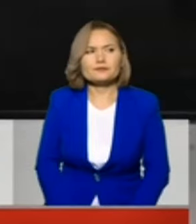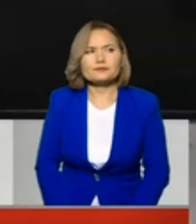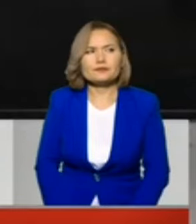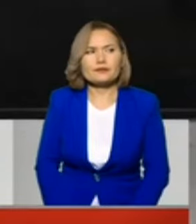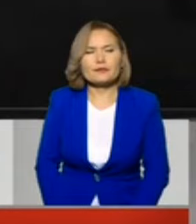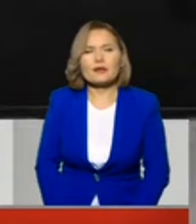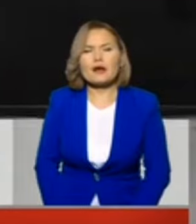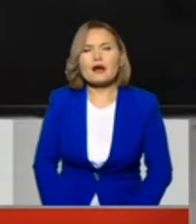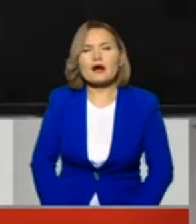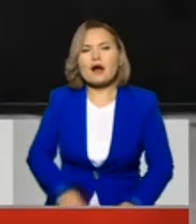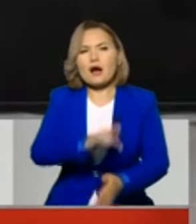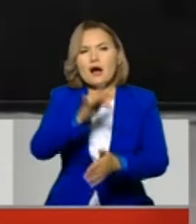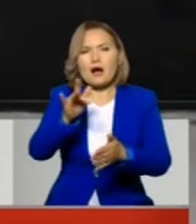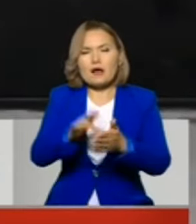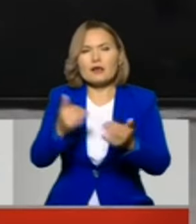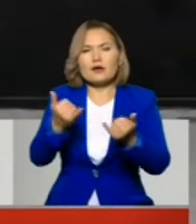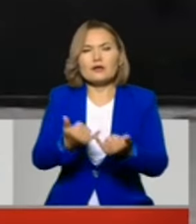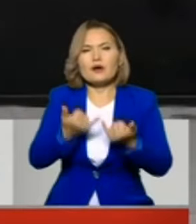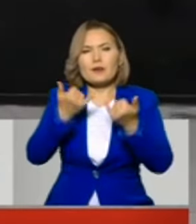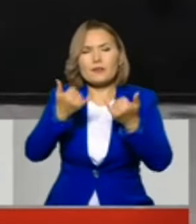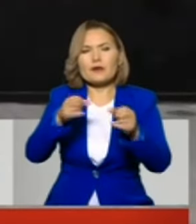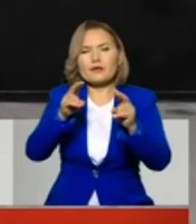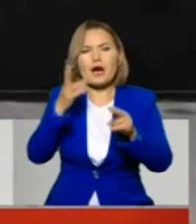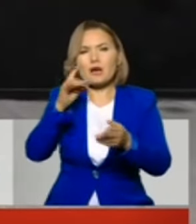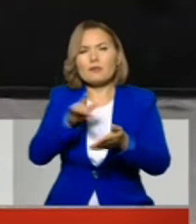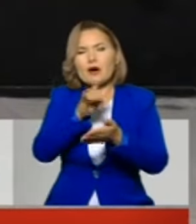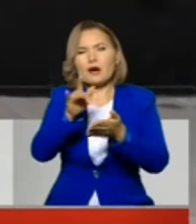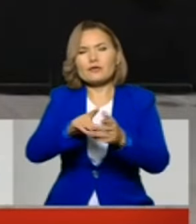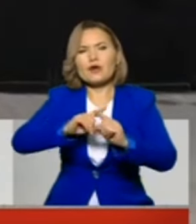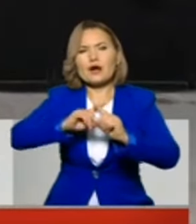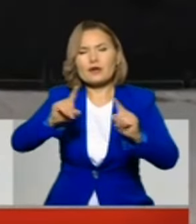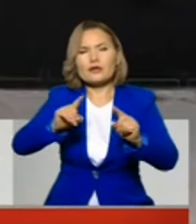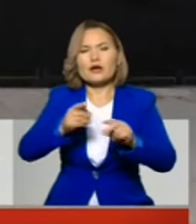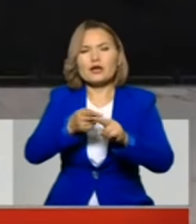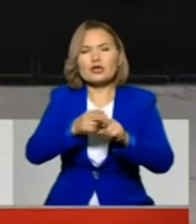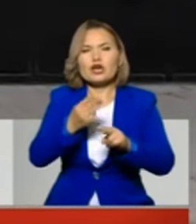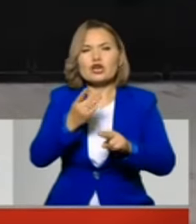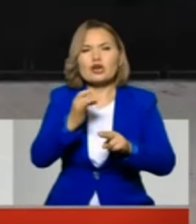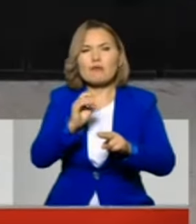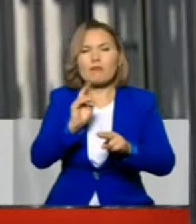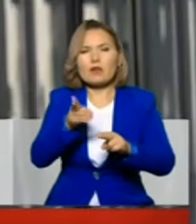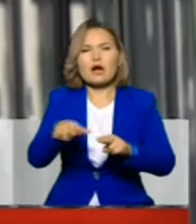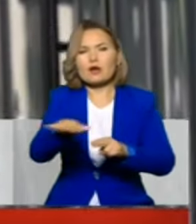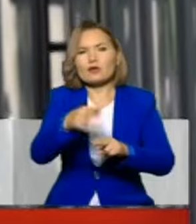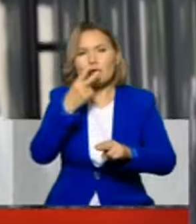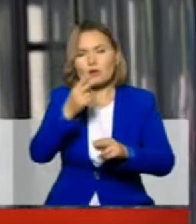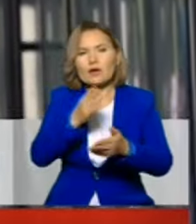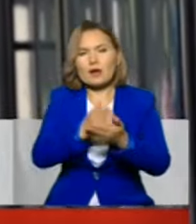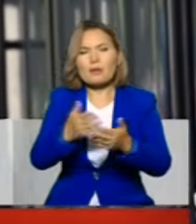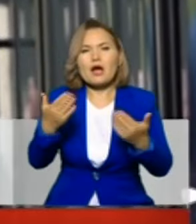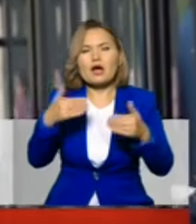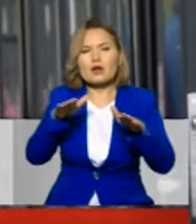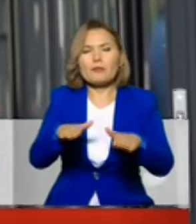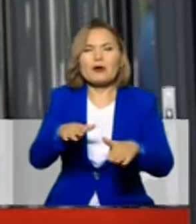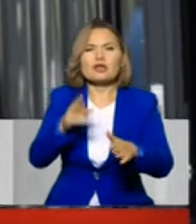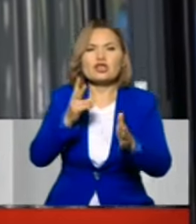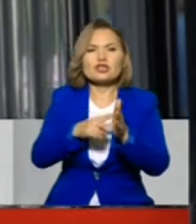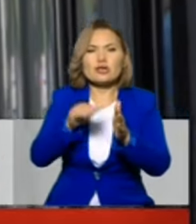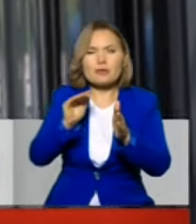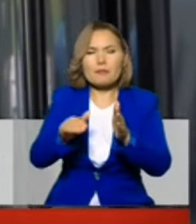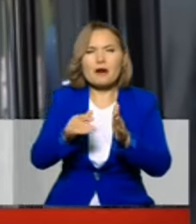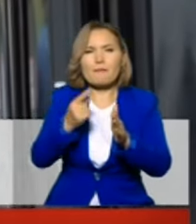Қала қонақтарын тұмса табиғатымен баурап алатын Алматыдағы танымал бағыт Шымбұлақтың тыныс-тіршілігімен таныстық. Демалыс орнына тәулігіне 7000